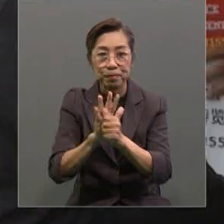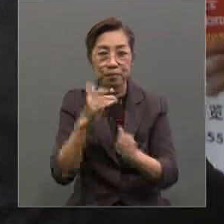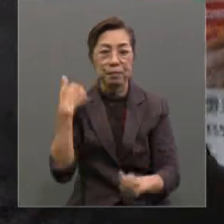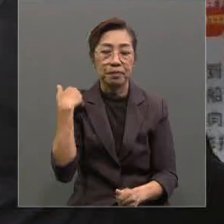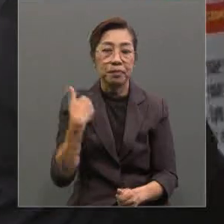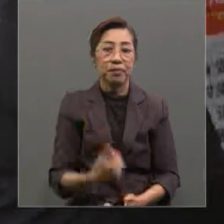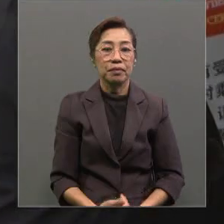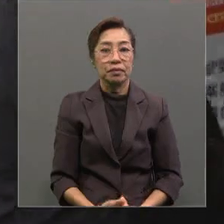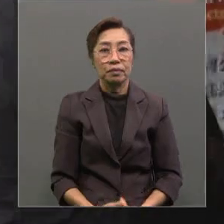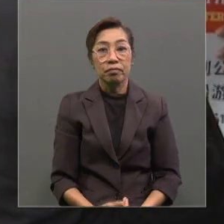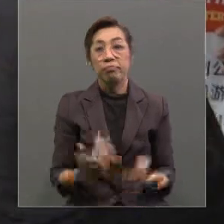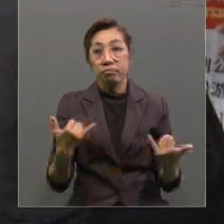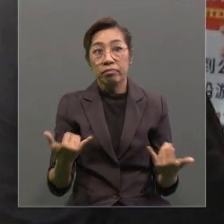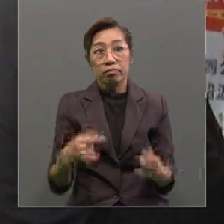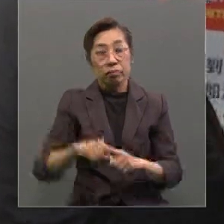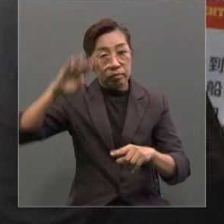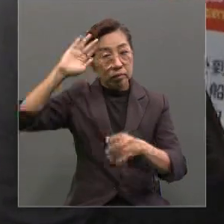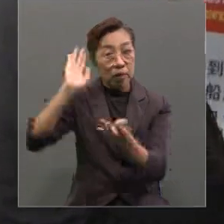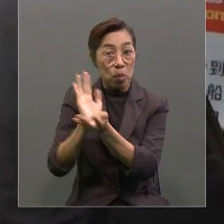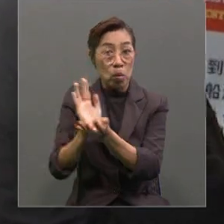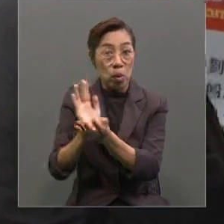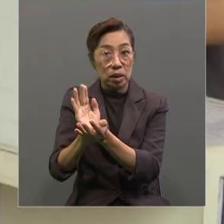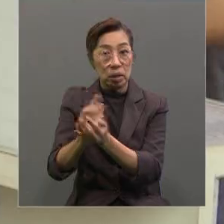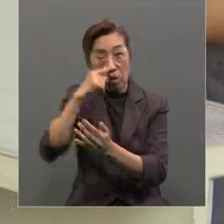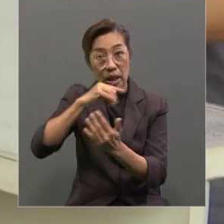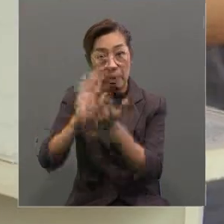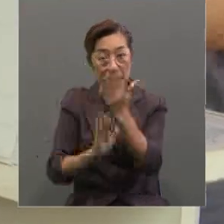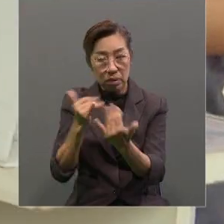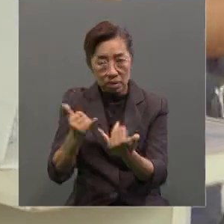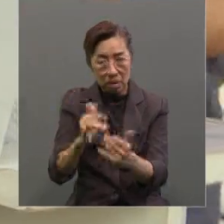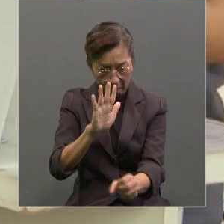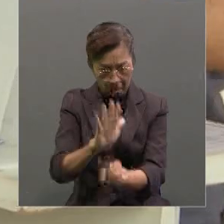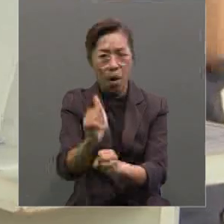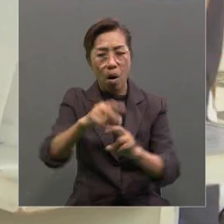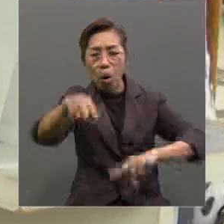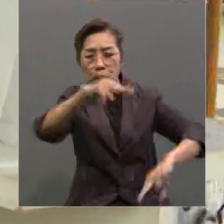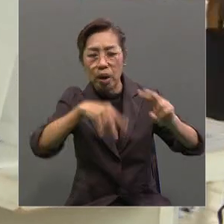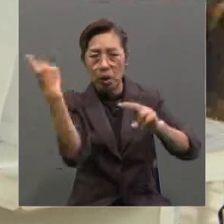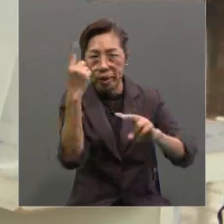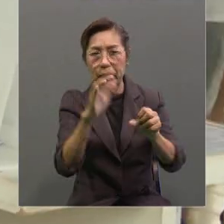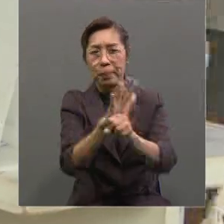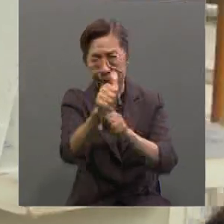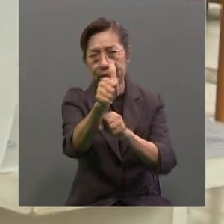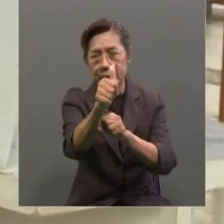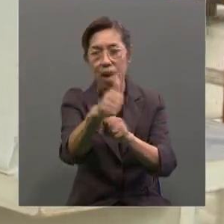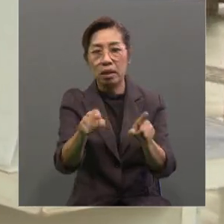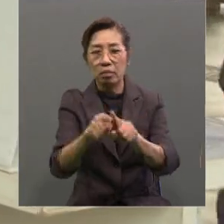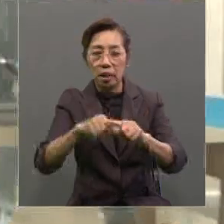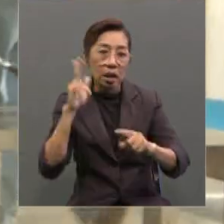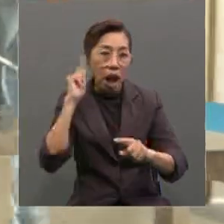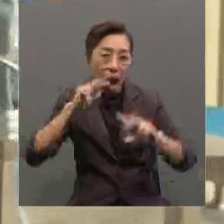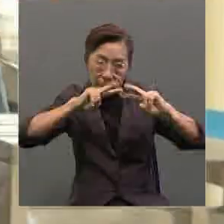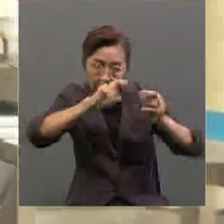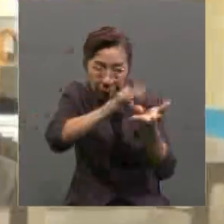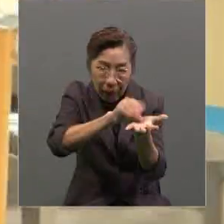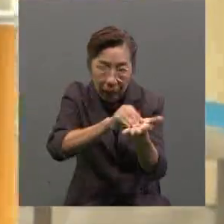โดยบอกนะคะว่าขณะนี้เนี่ยกำลังของตำรวจที่มีอยู่ในประเทศไทยก็สามารถดูแลนักท่องเที่ยวได้ในระดับหนึ่งทั้งการสืบสวนหาข่าว